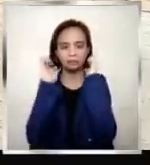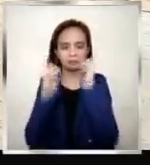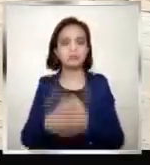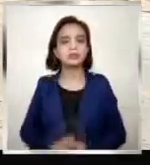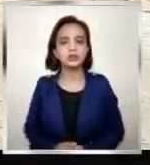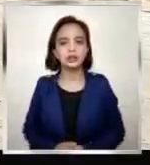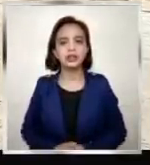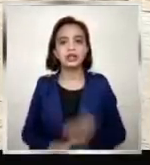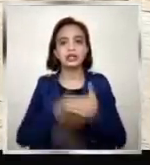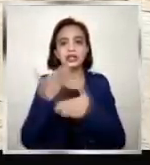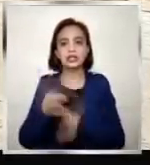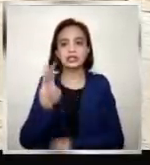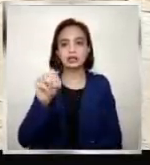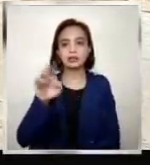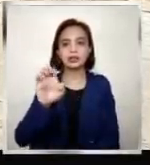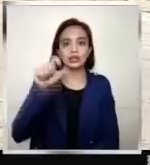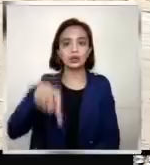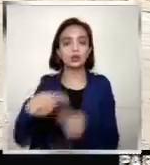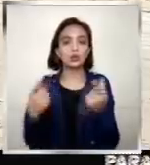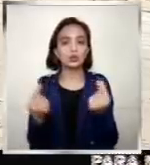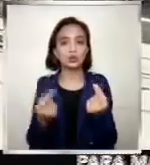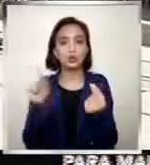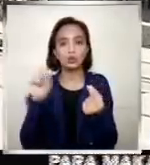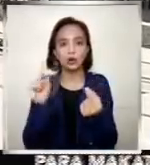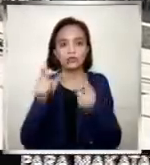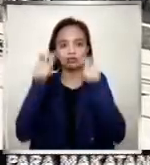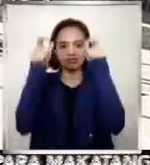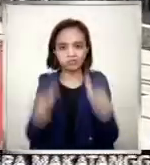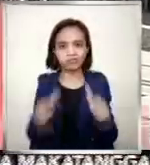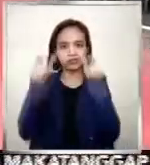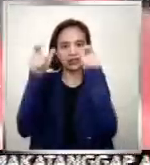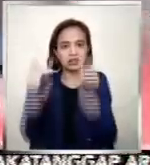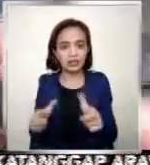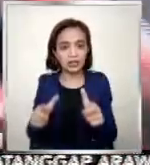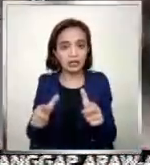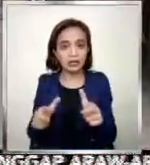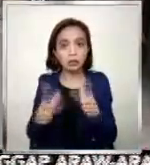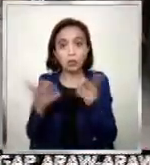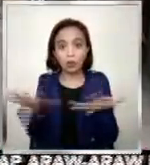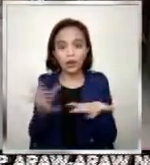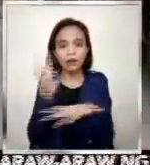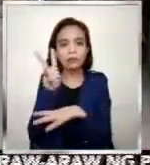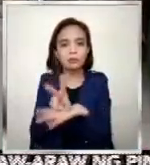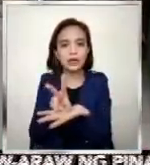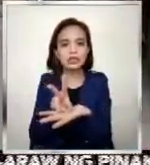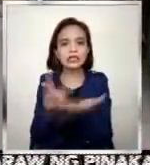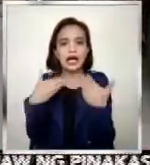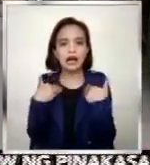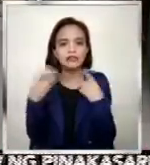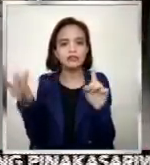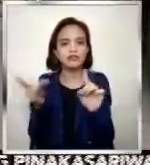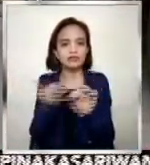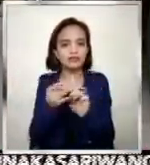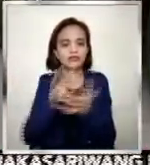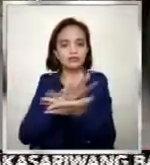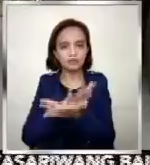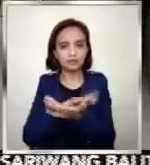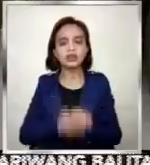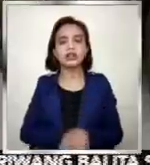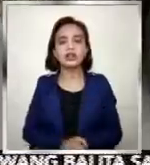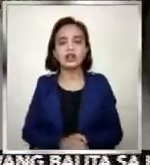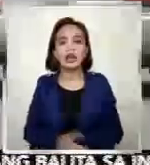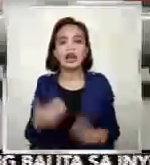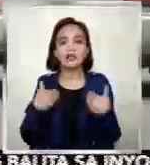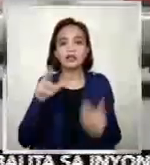ang pagpapatupad din ng mga granular lockdown sa mga lugar na may COVID cases clustering. Nasa mahigit 3,000 lugar na sa NCR ang